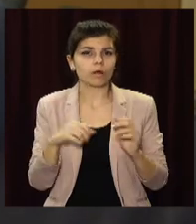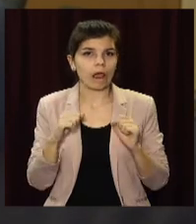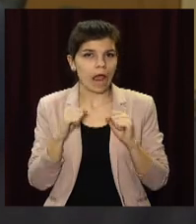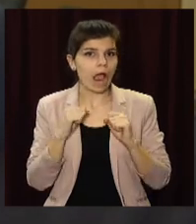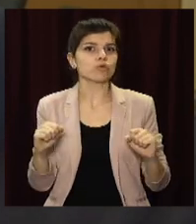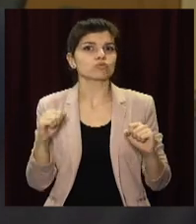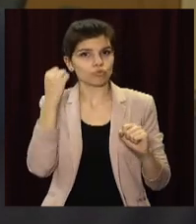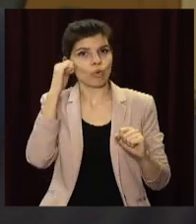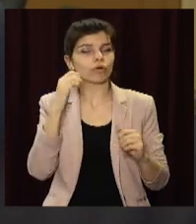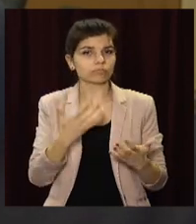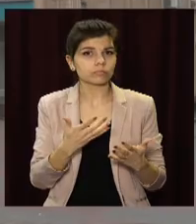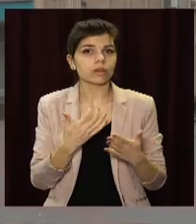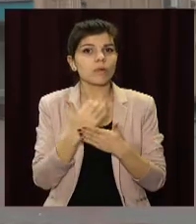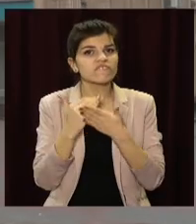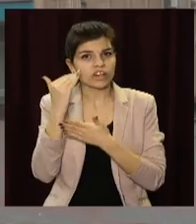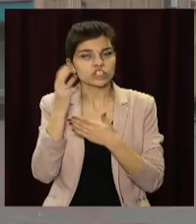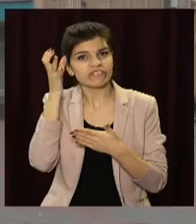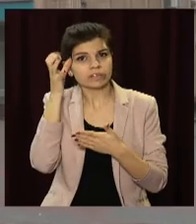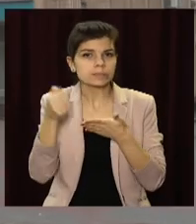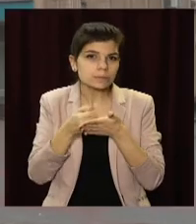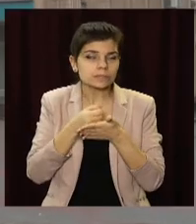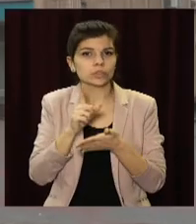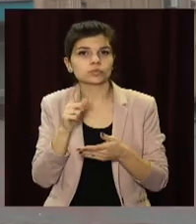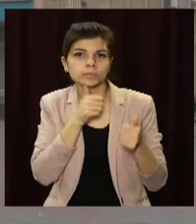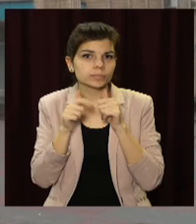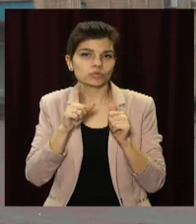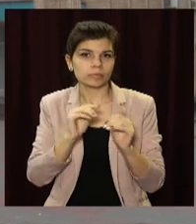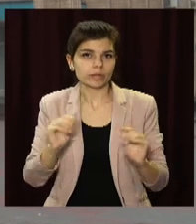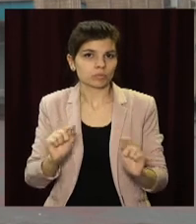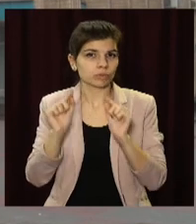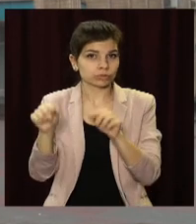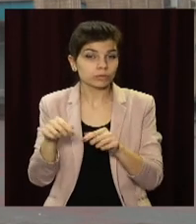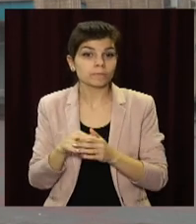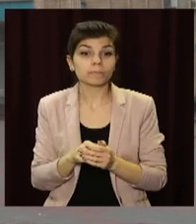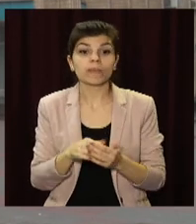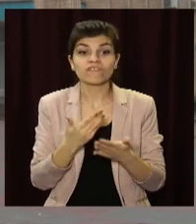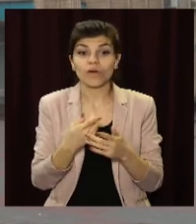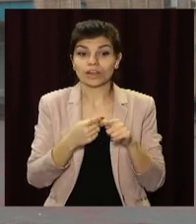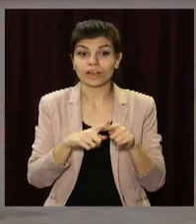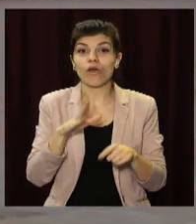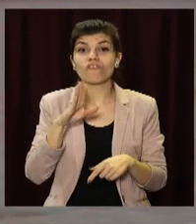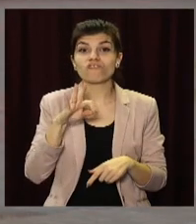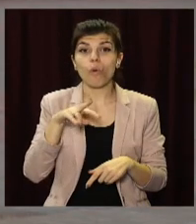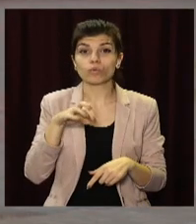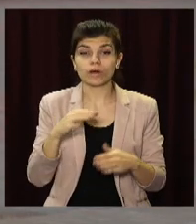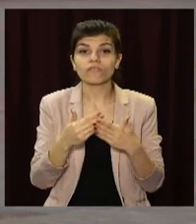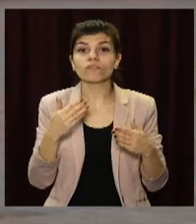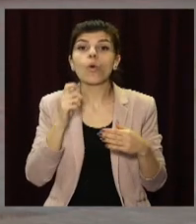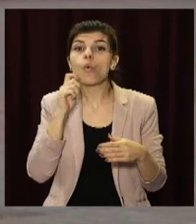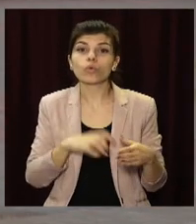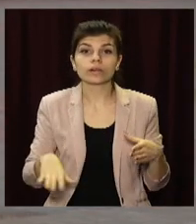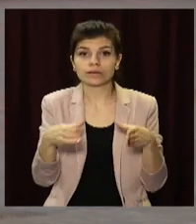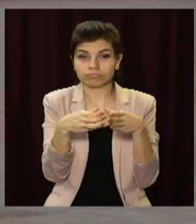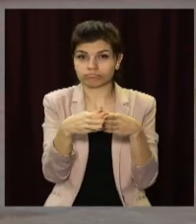помочь їм поступлення вищої вузи. Кам'янське – друге місто після Дніпра, куди приїхали волонтери з допомогою від української діаспори.